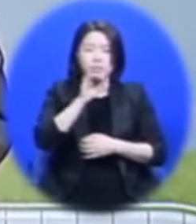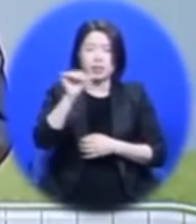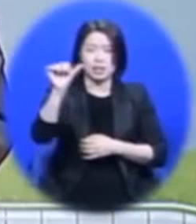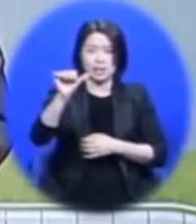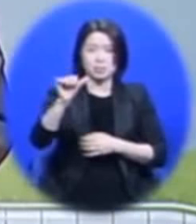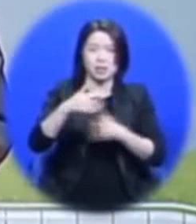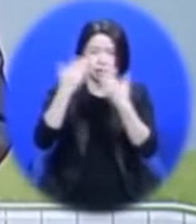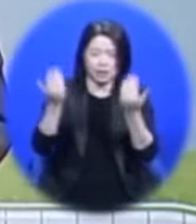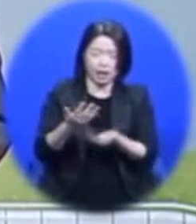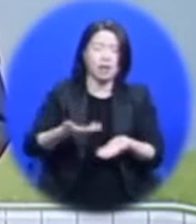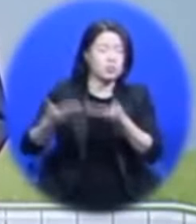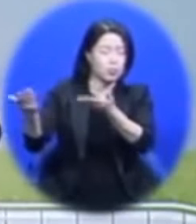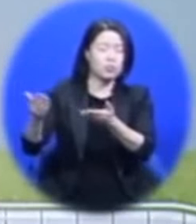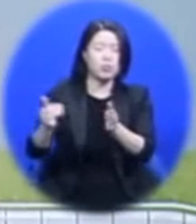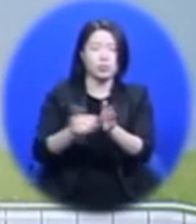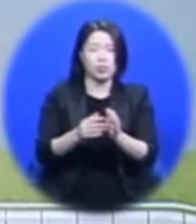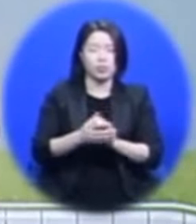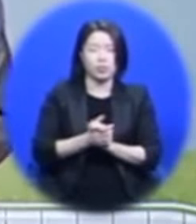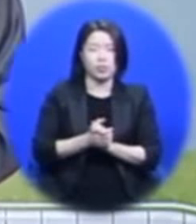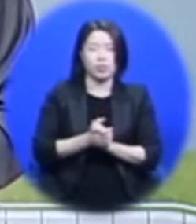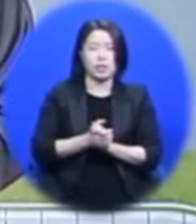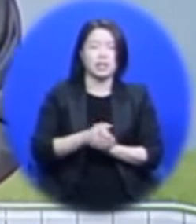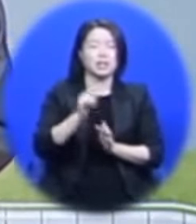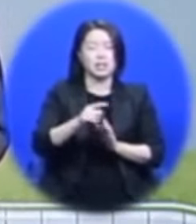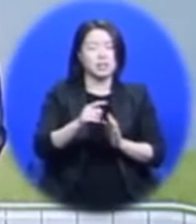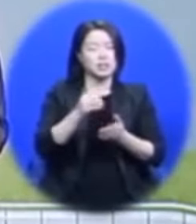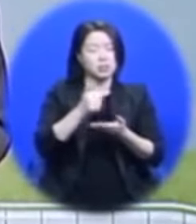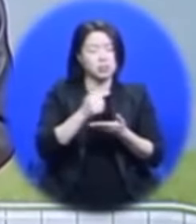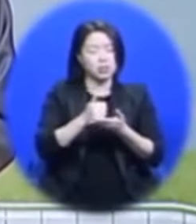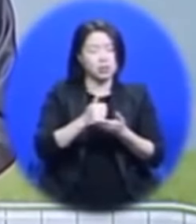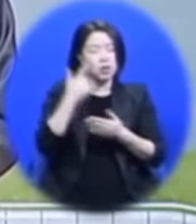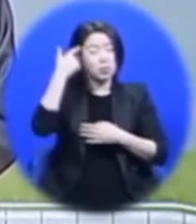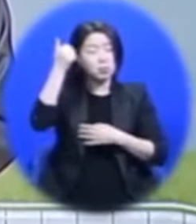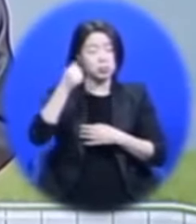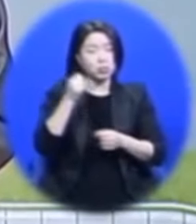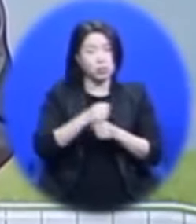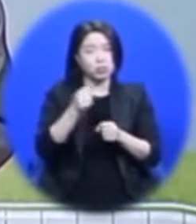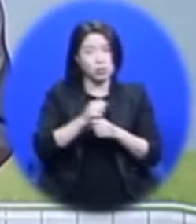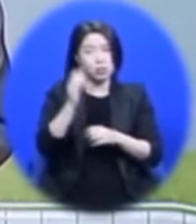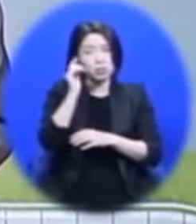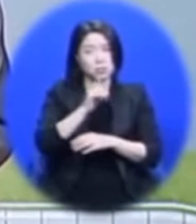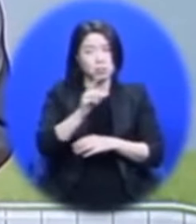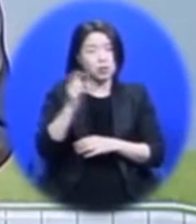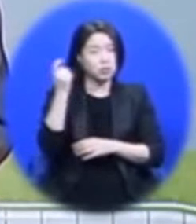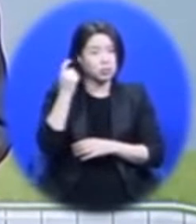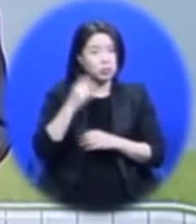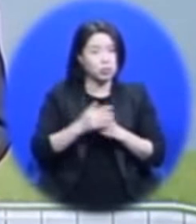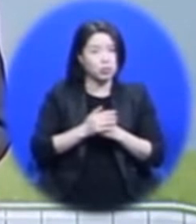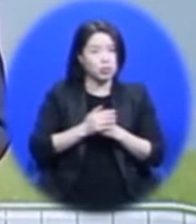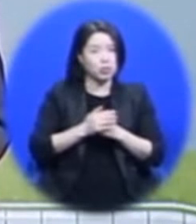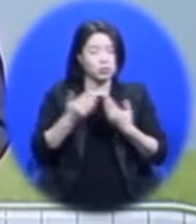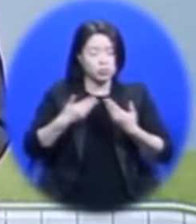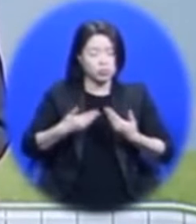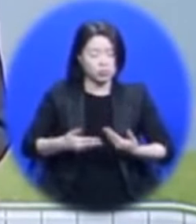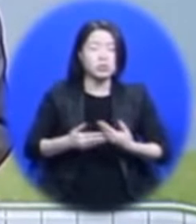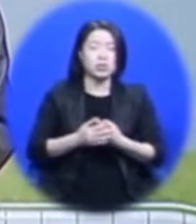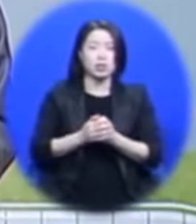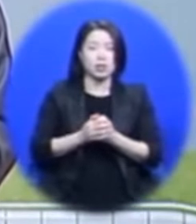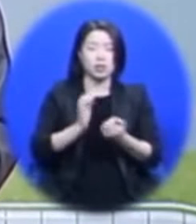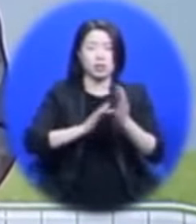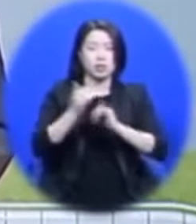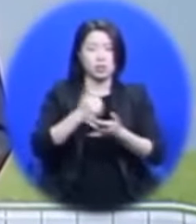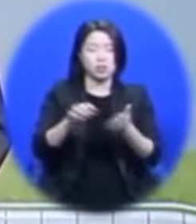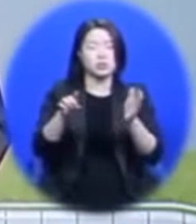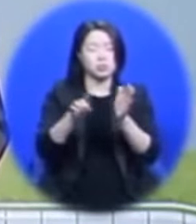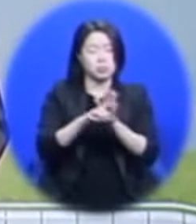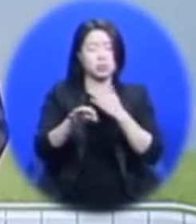줘버리세요. 이분이 목사님의 이런 황당한 이야기를 듣고는 진지하게 예수 믿으면